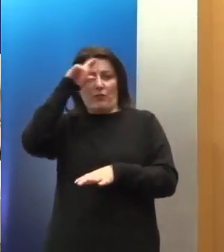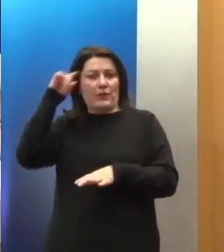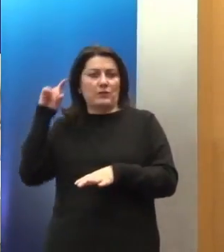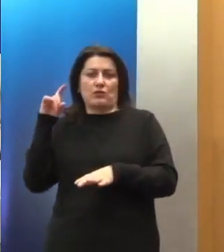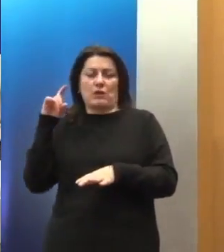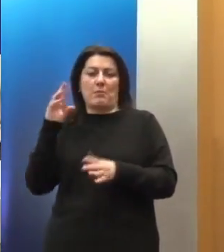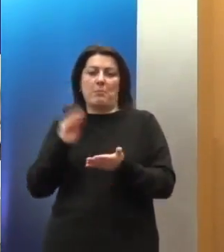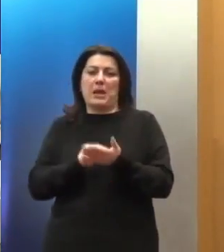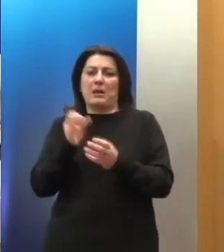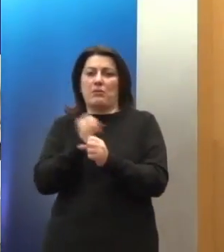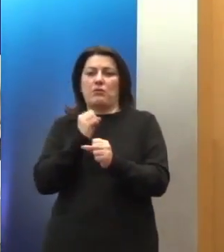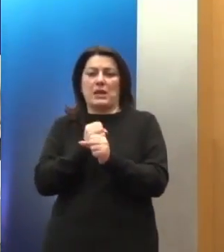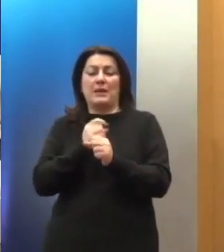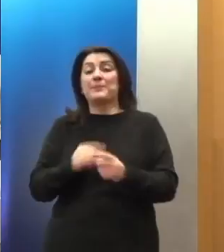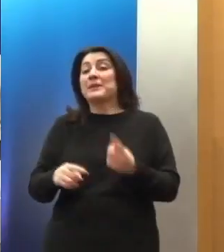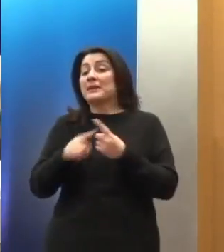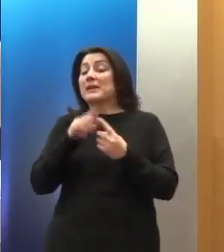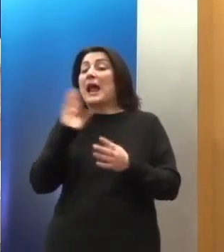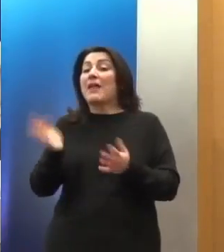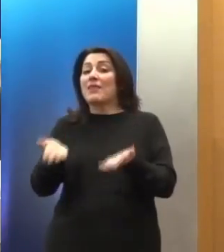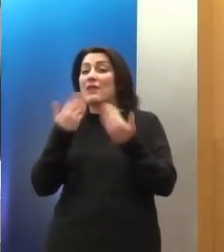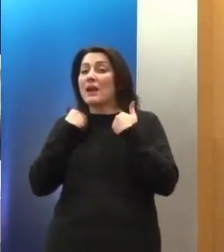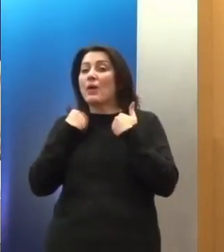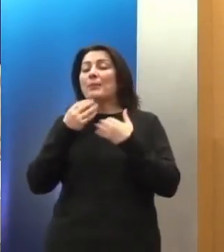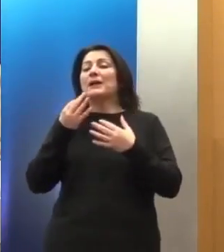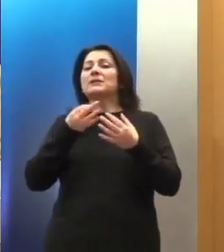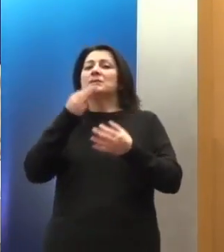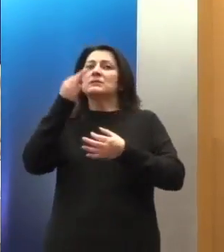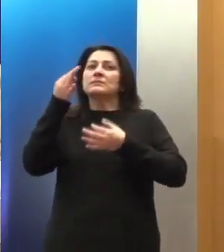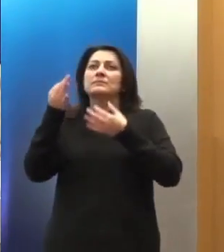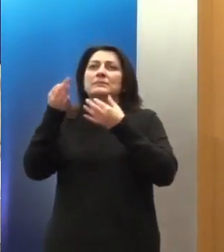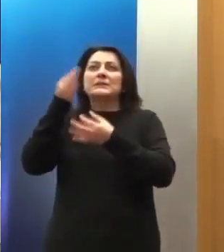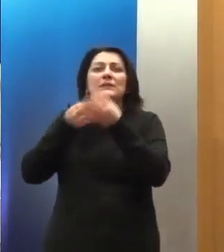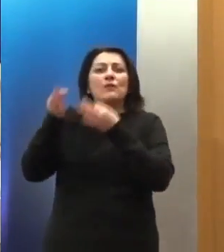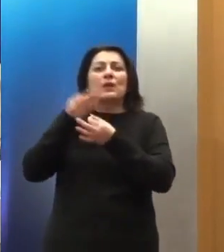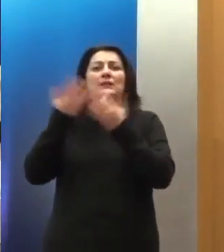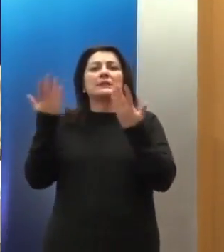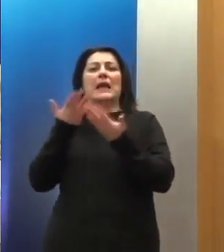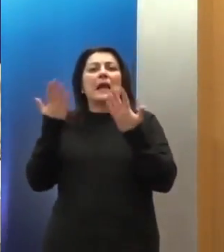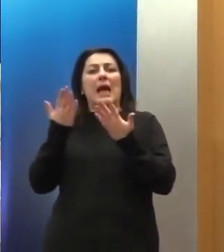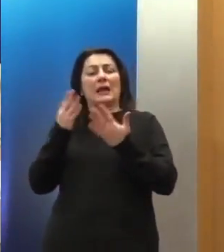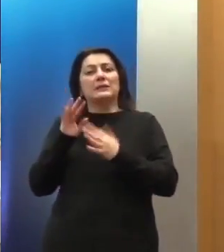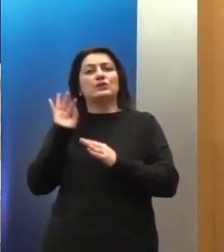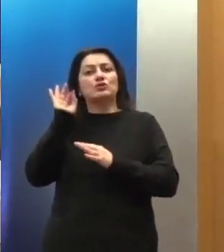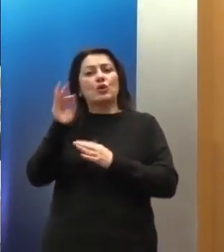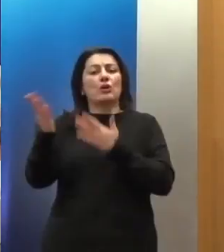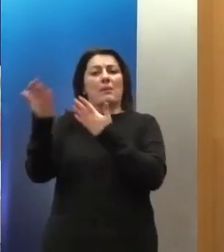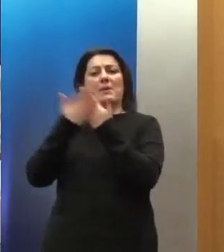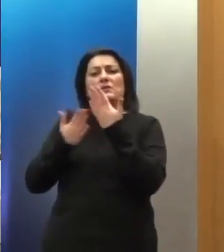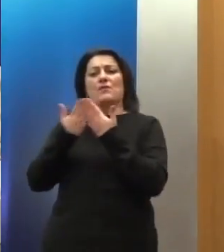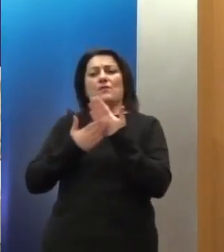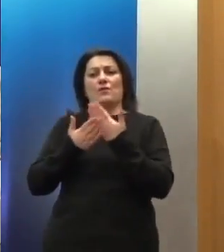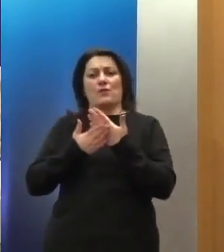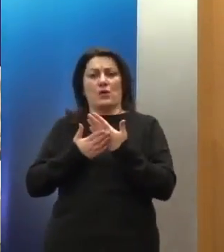έχουμε συγκεκριμένες συστάσεις επί του θέματος που να οδηγούν εμπράκτως σε means